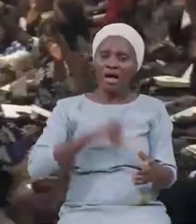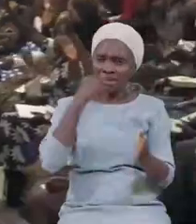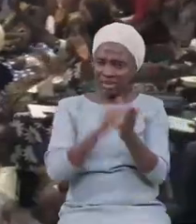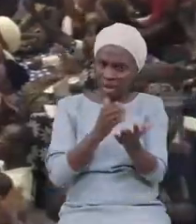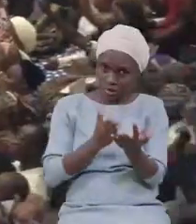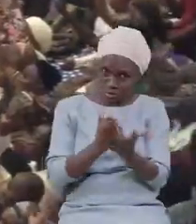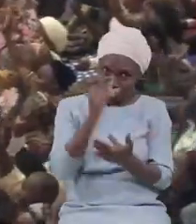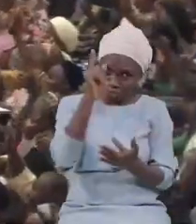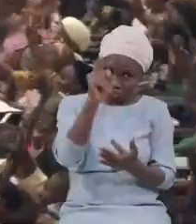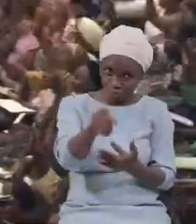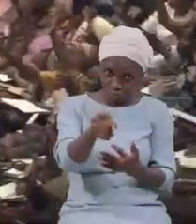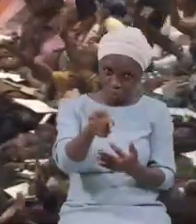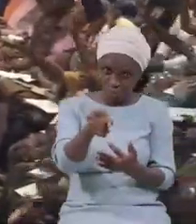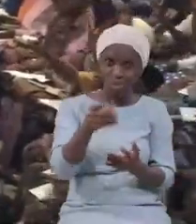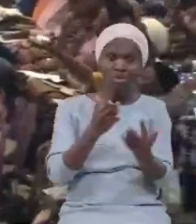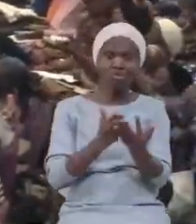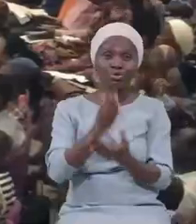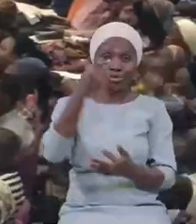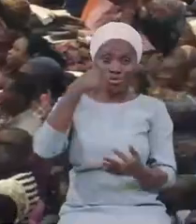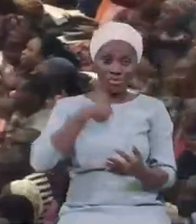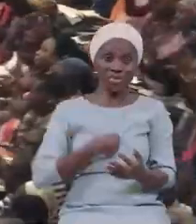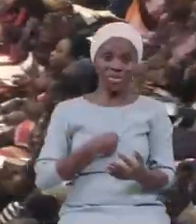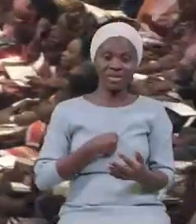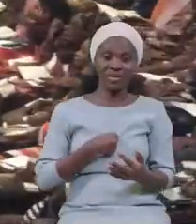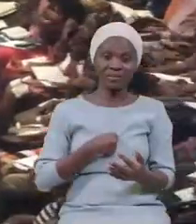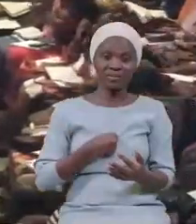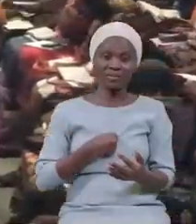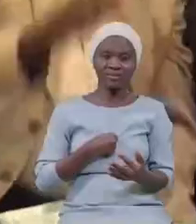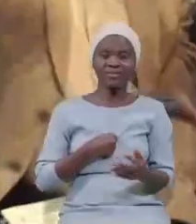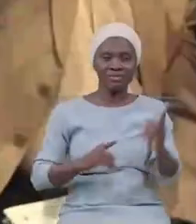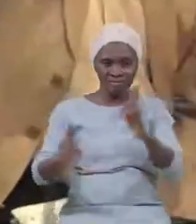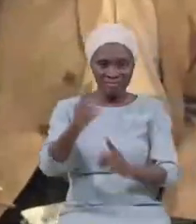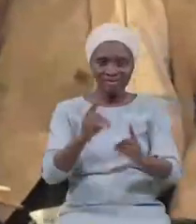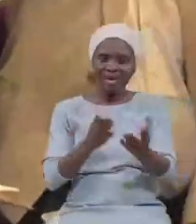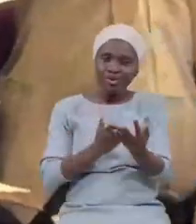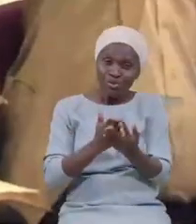vous. Par moi. Il faut dire par moi.